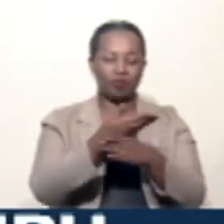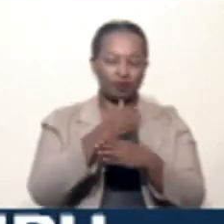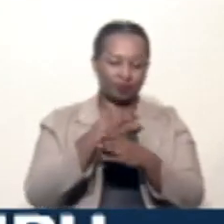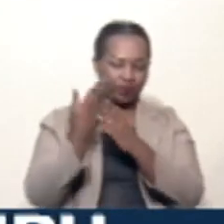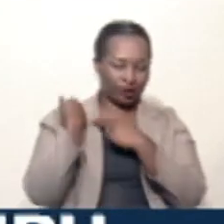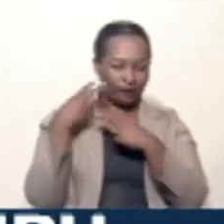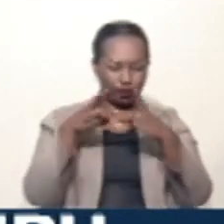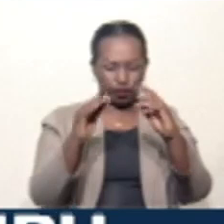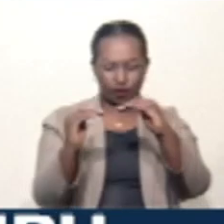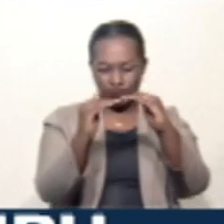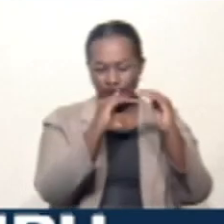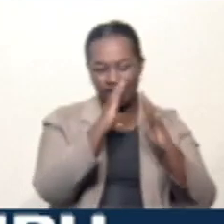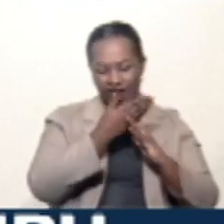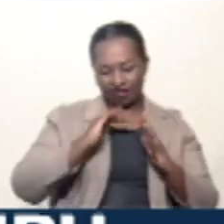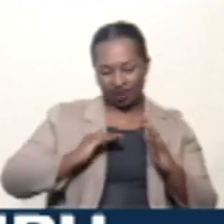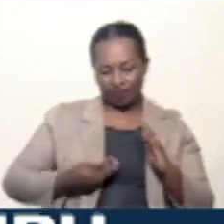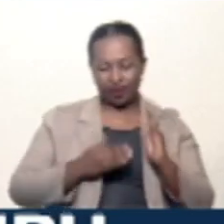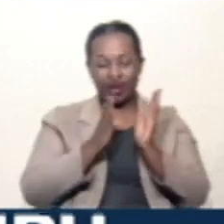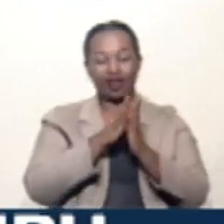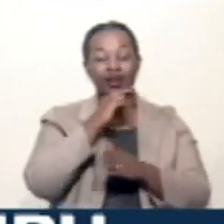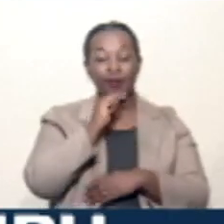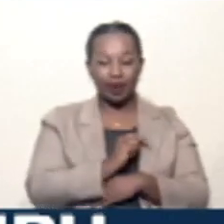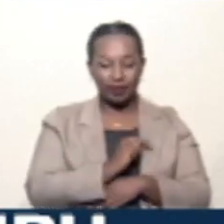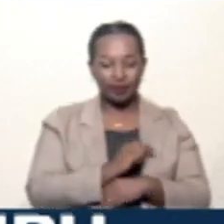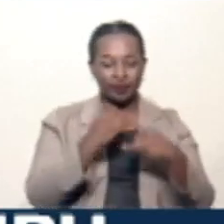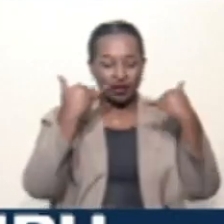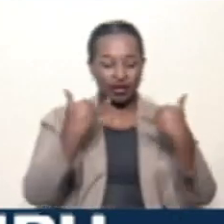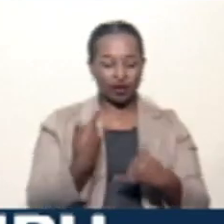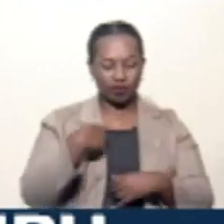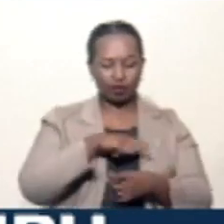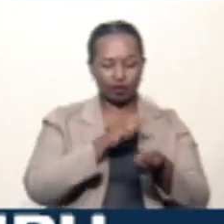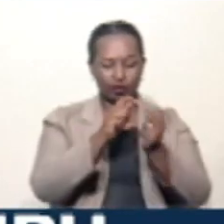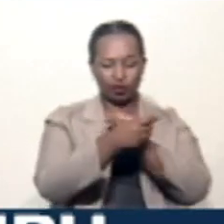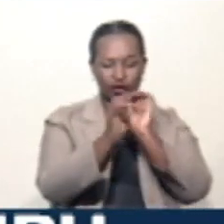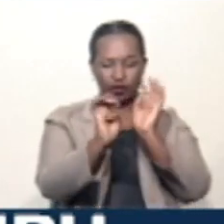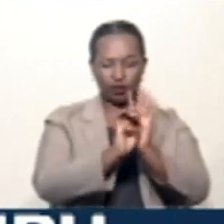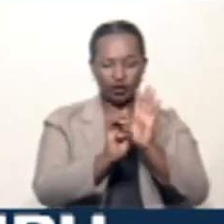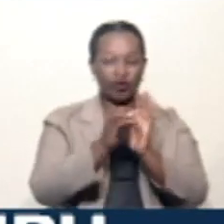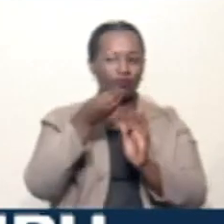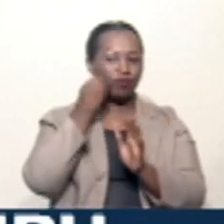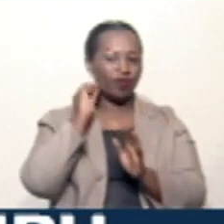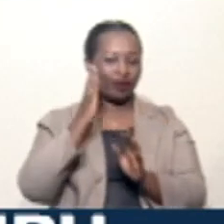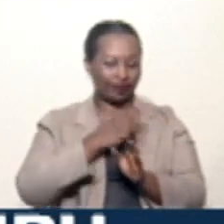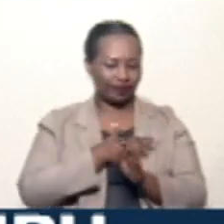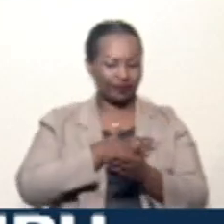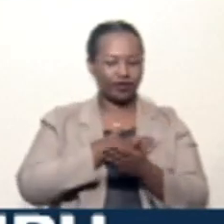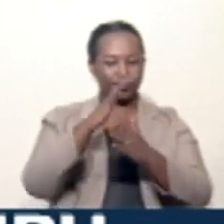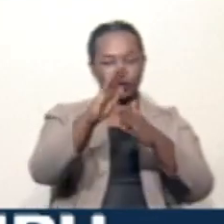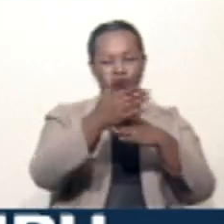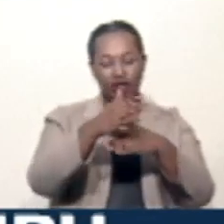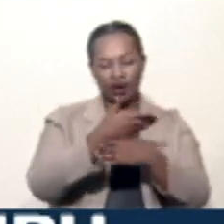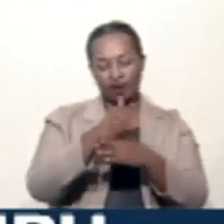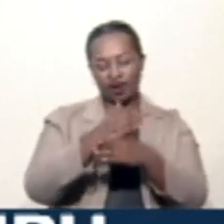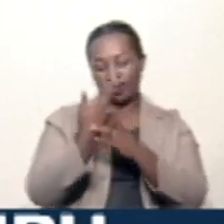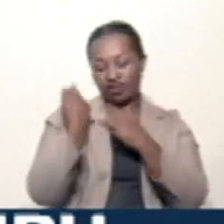inshingano ku buryo bungana hagati y'abagore n'abagabo. Reka tube intangarugero aho dukomoka, tugabana inshingano